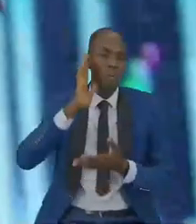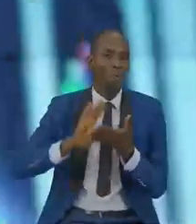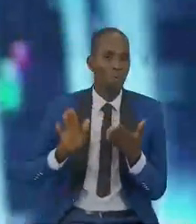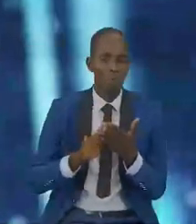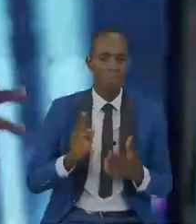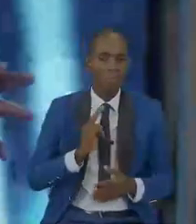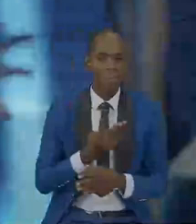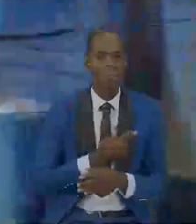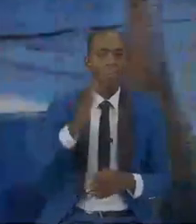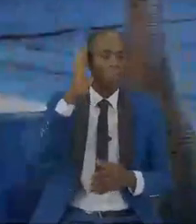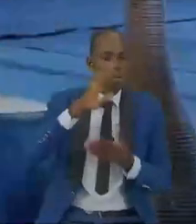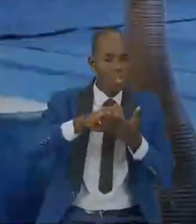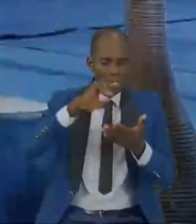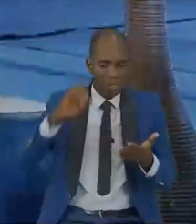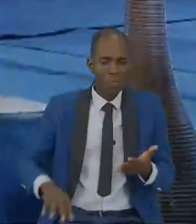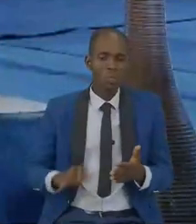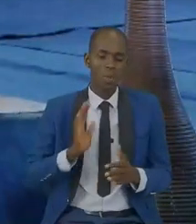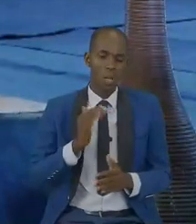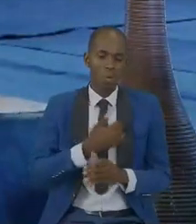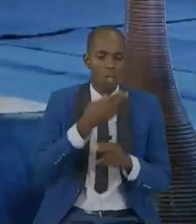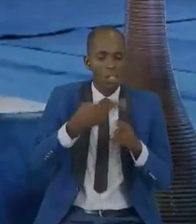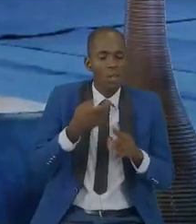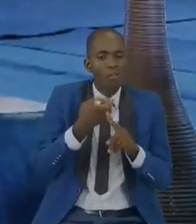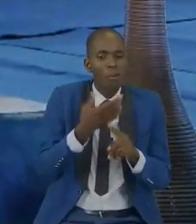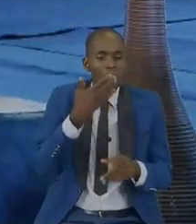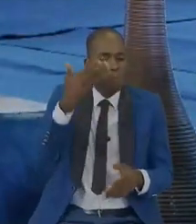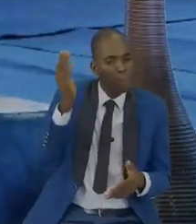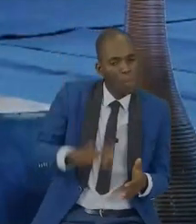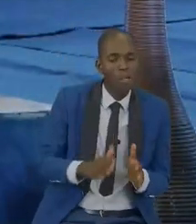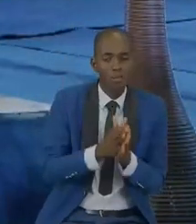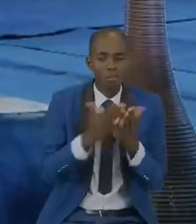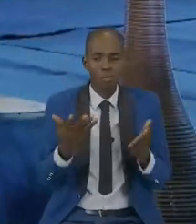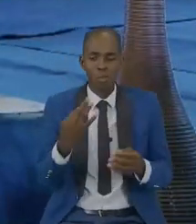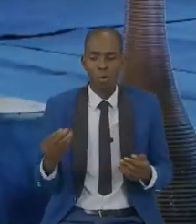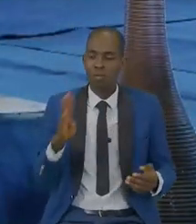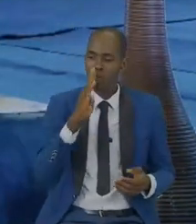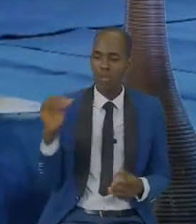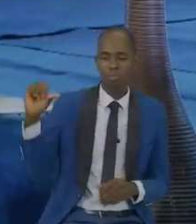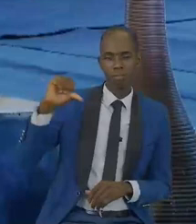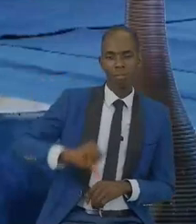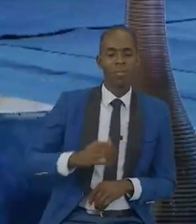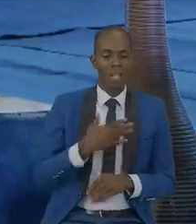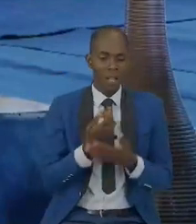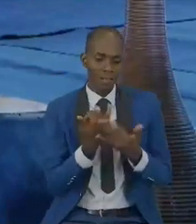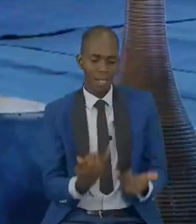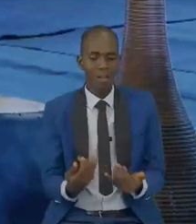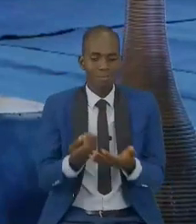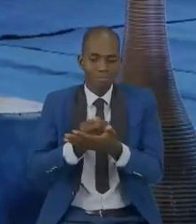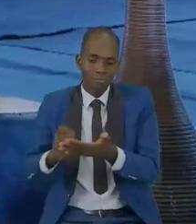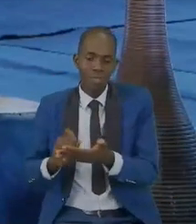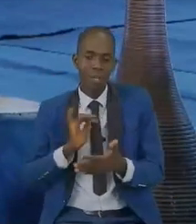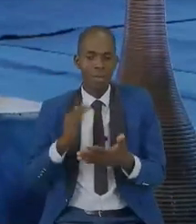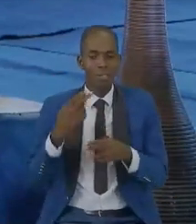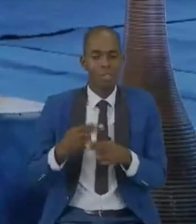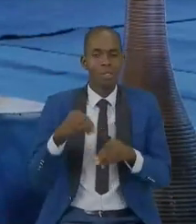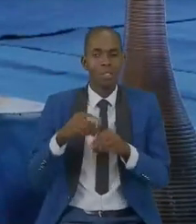la rédemption et nous pardonnera. Il ôtera notre nom du livre des